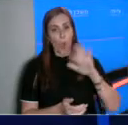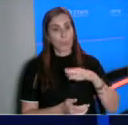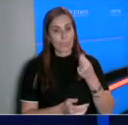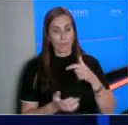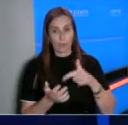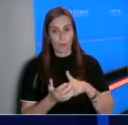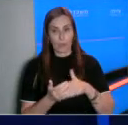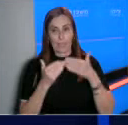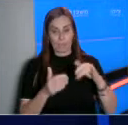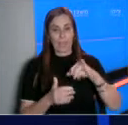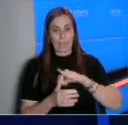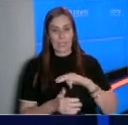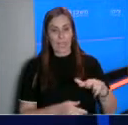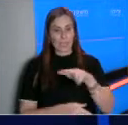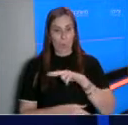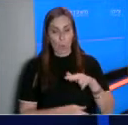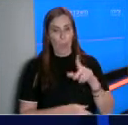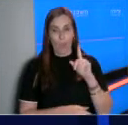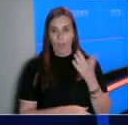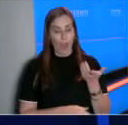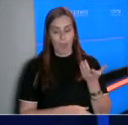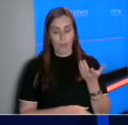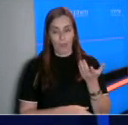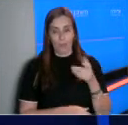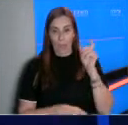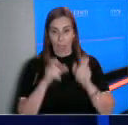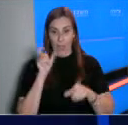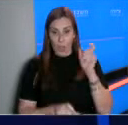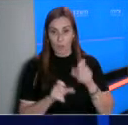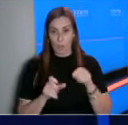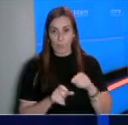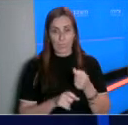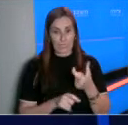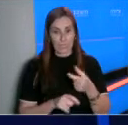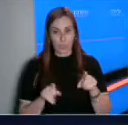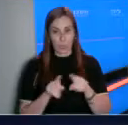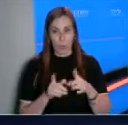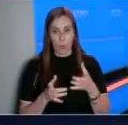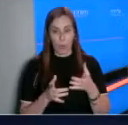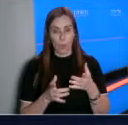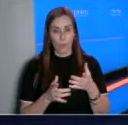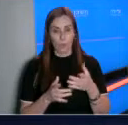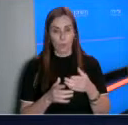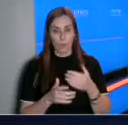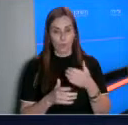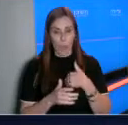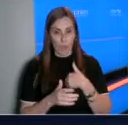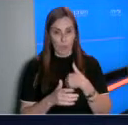כסף כדי לקדם את האינטרס הציבורי, אבל האנשים, זאת אומרת, זה קצת כמו אצבע או אגרוף,